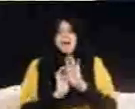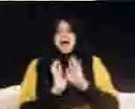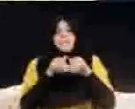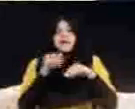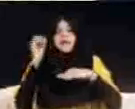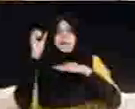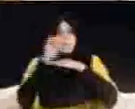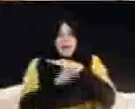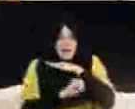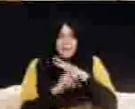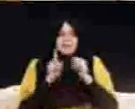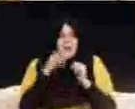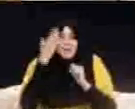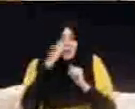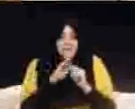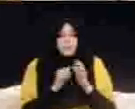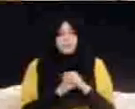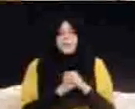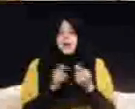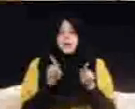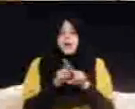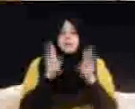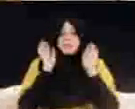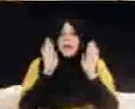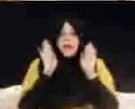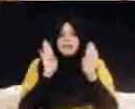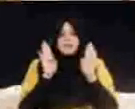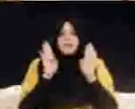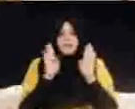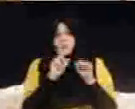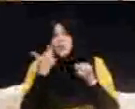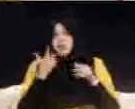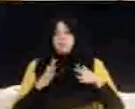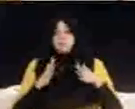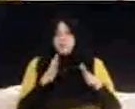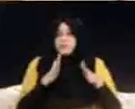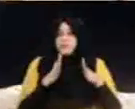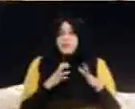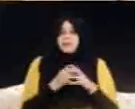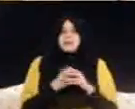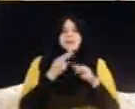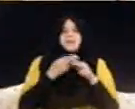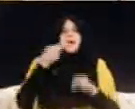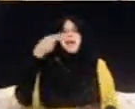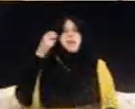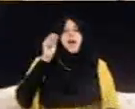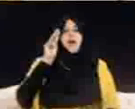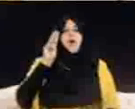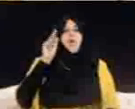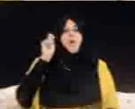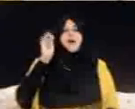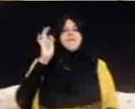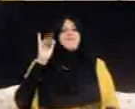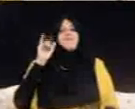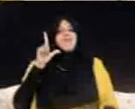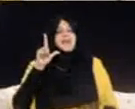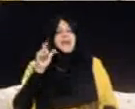هذه الرواتب المعروفة. وكان أيضا صلاة أخرى تسمى يعني نوافل ذوات السبب،